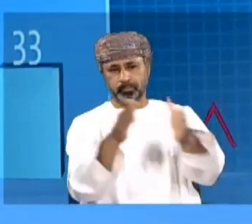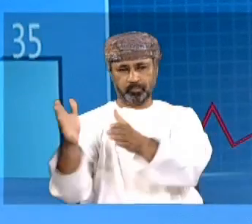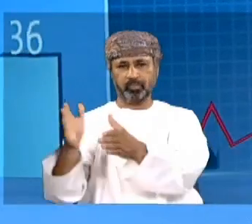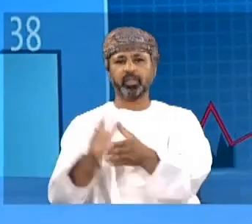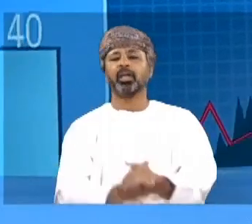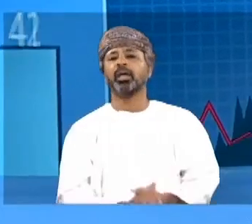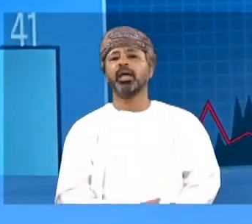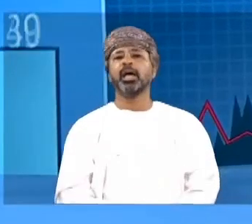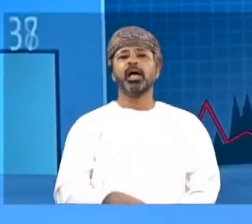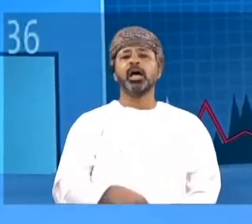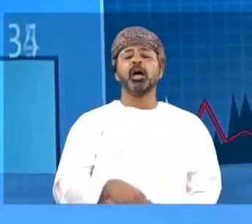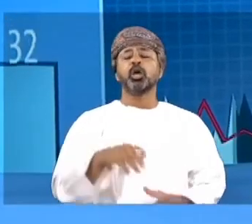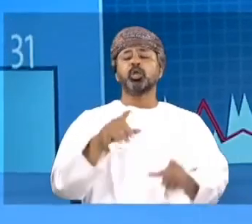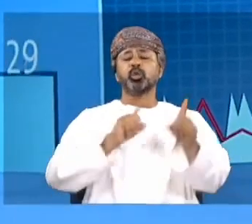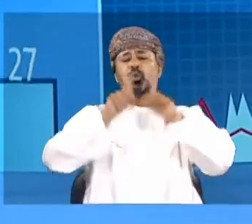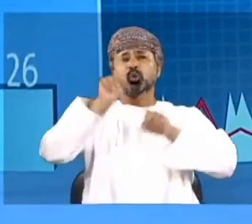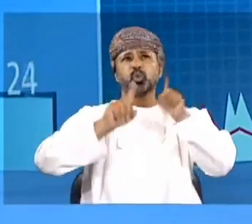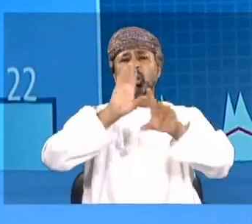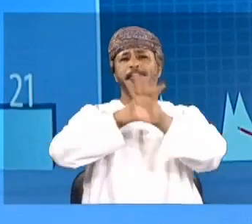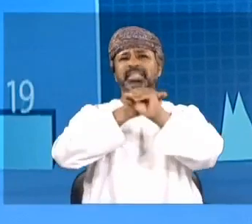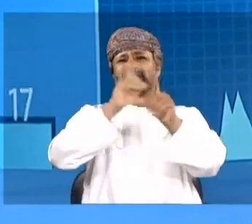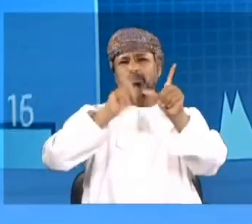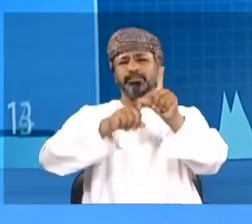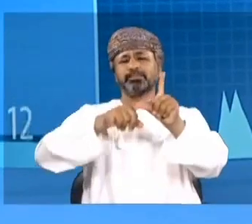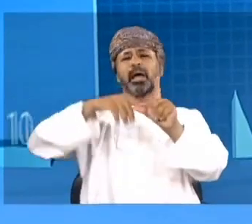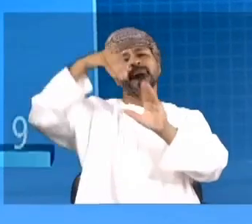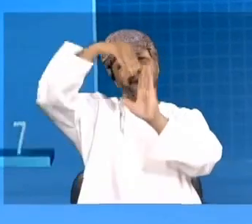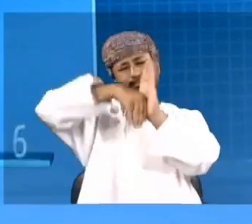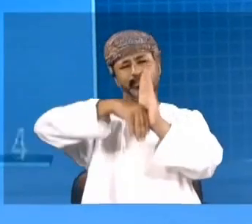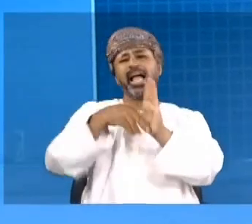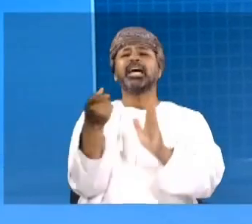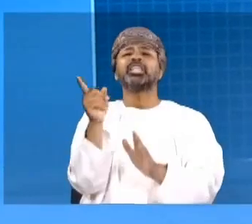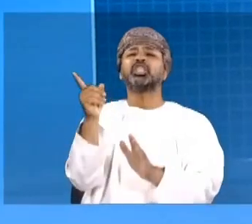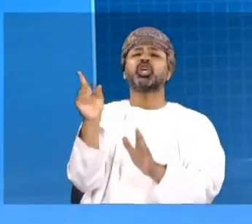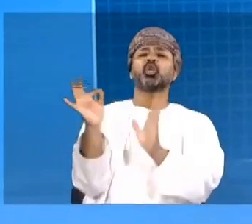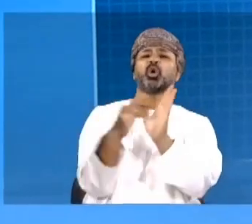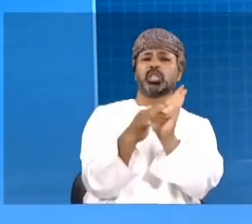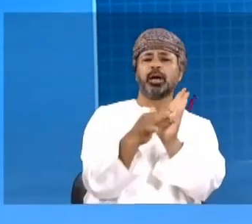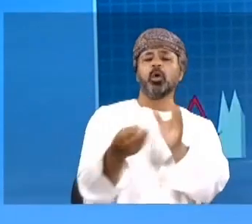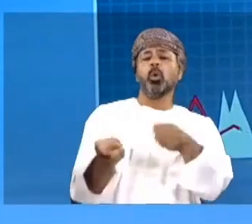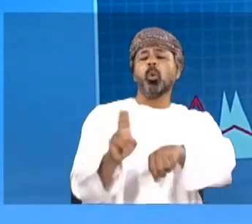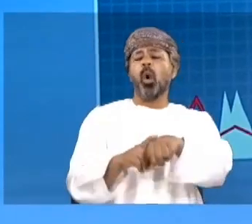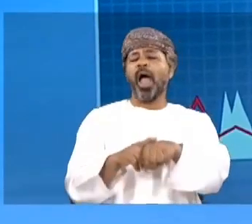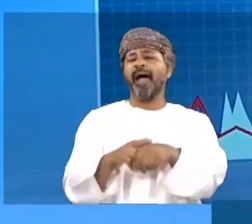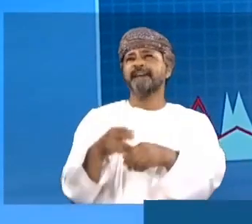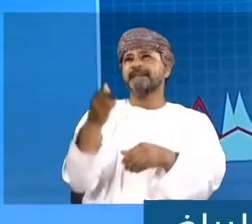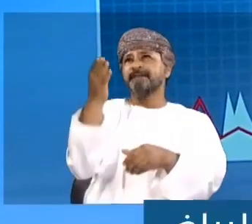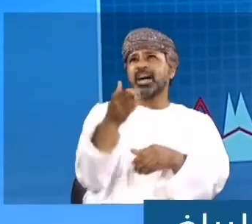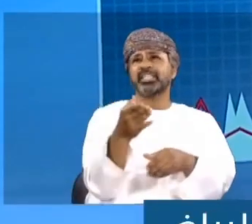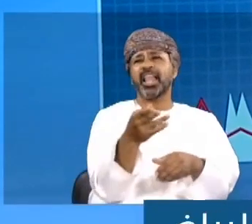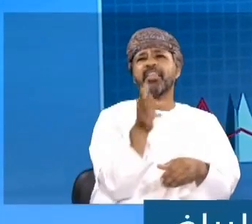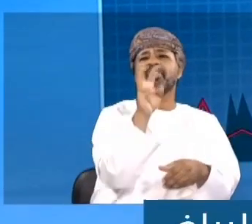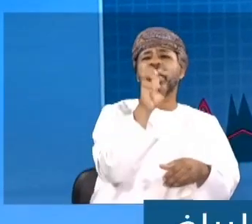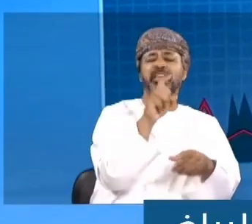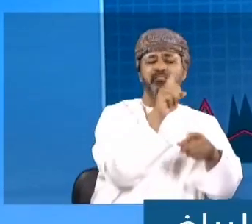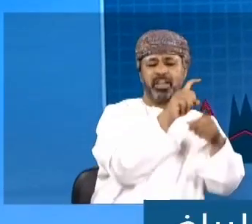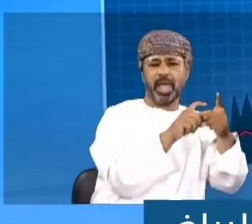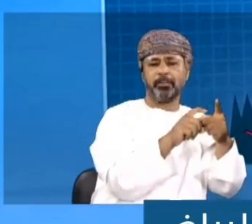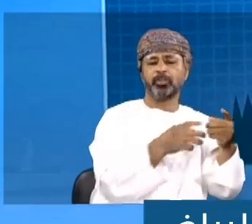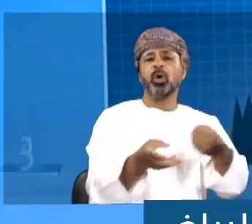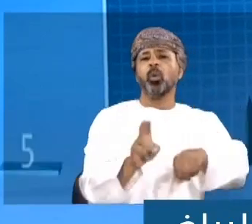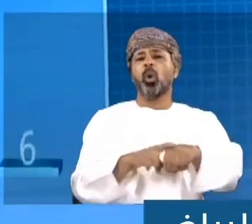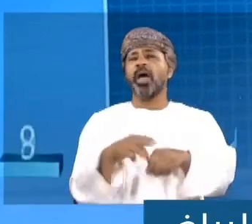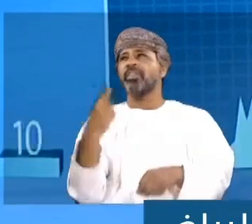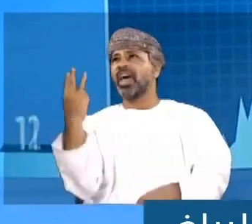انخفض مؤشر سوق مسقط بأكثر من 11 نقطة وبنسبة 0.30% ليبلغ مستوى نحو